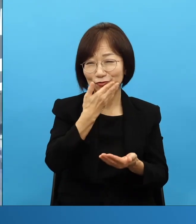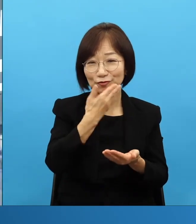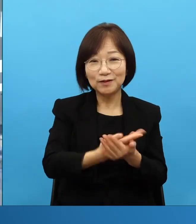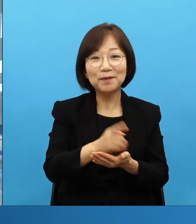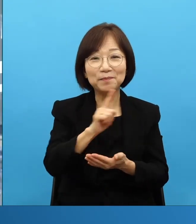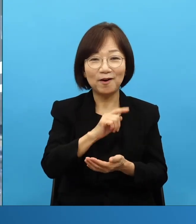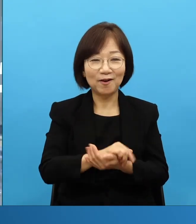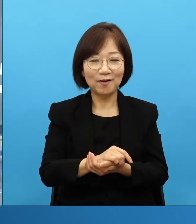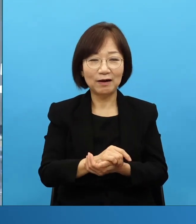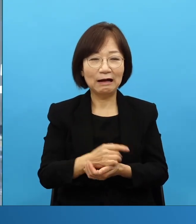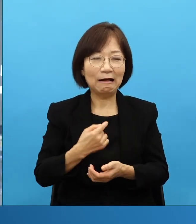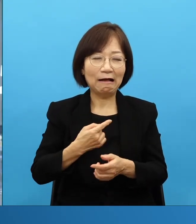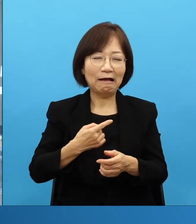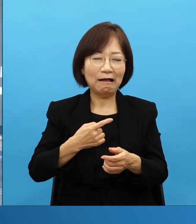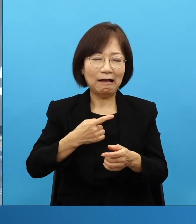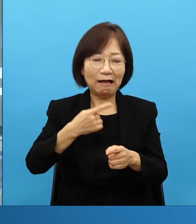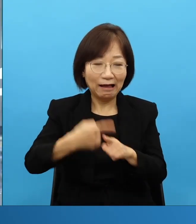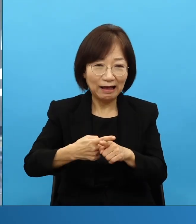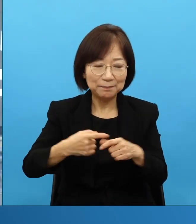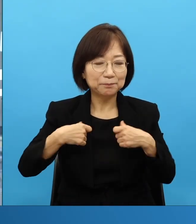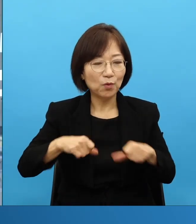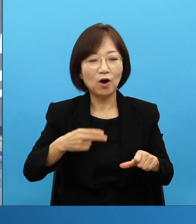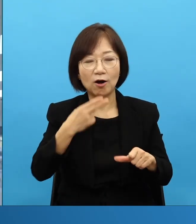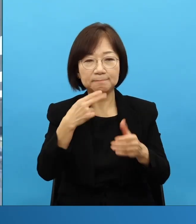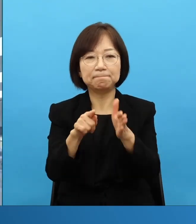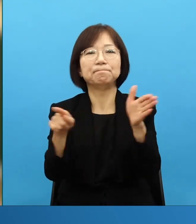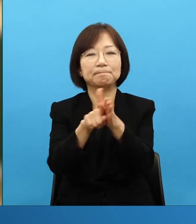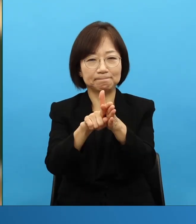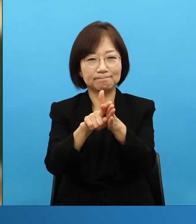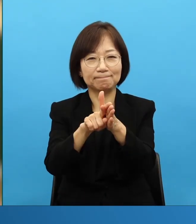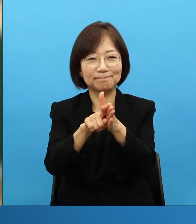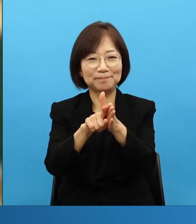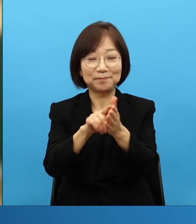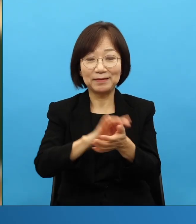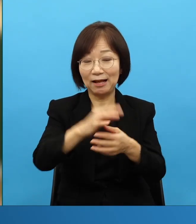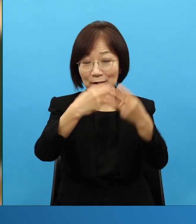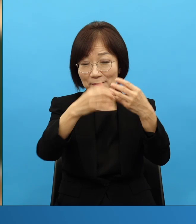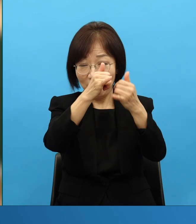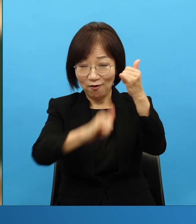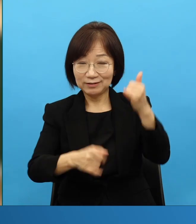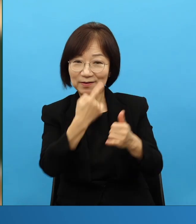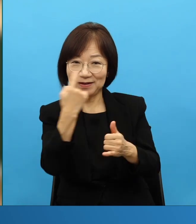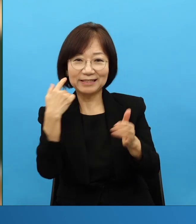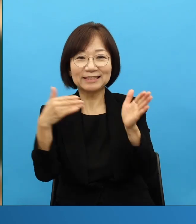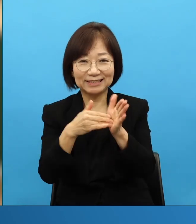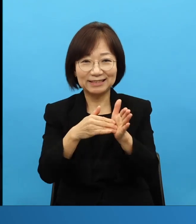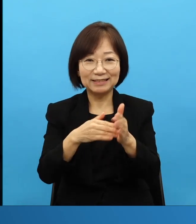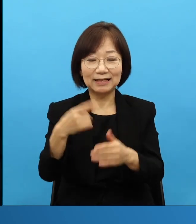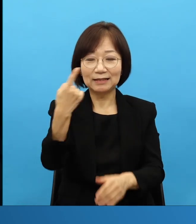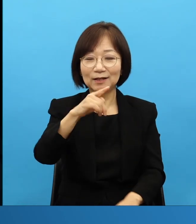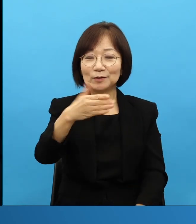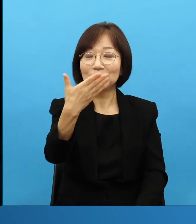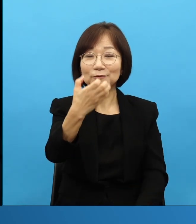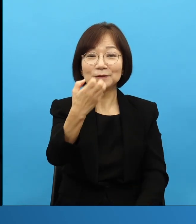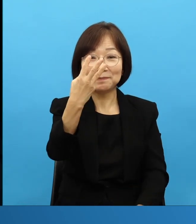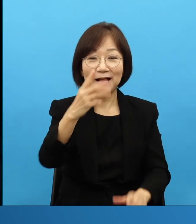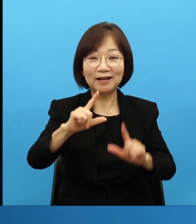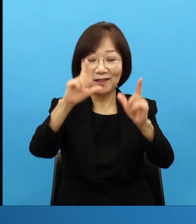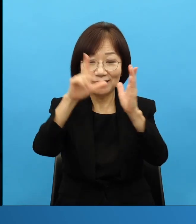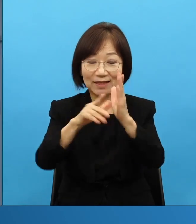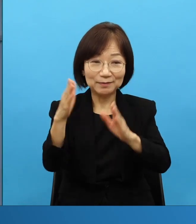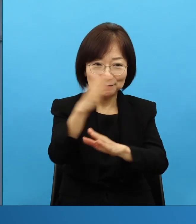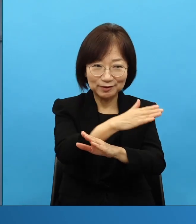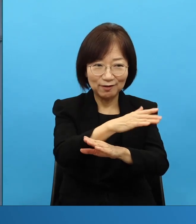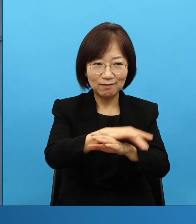믿음. 렘넌트 운동의 역사를 함께 볼 수 있었습니다. 1998년부터 하나님의 절대주권 속에서 걸어온 렘넌트 운동의